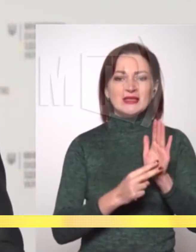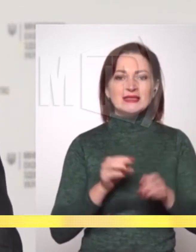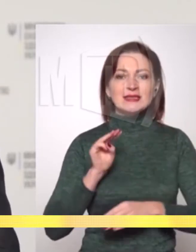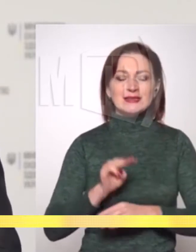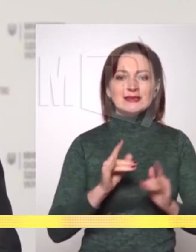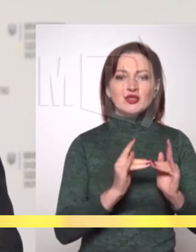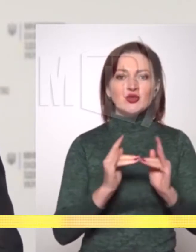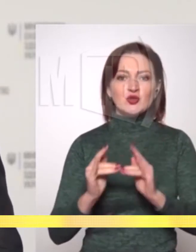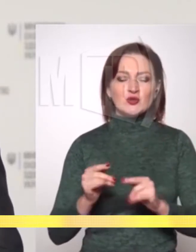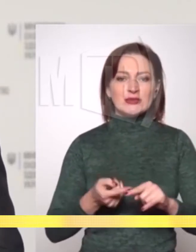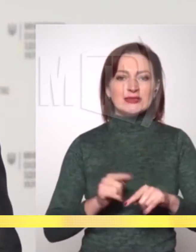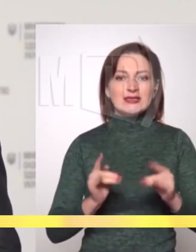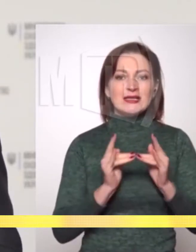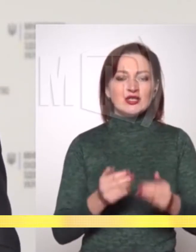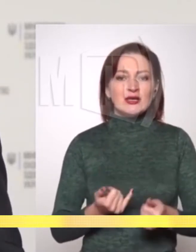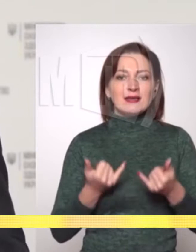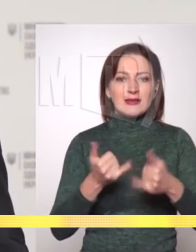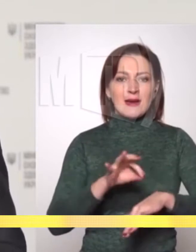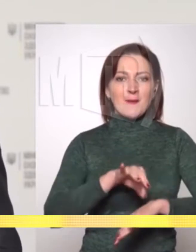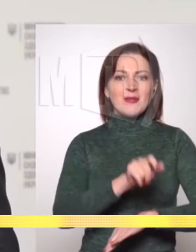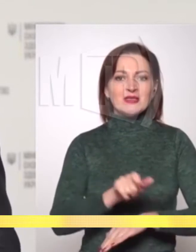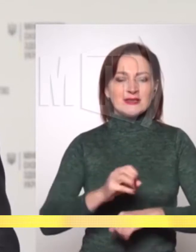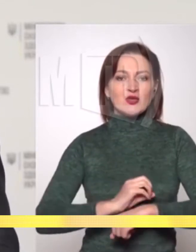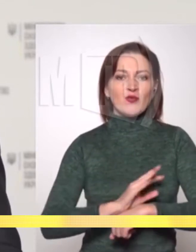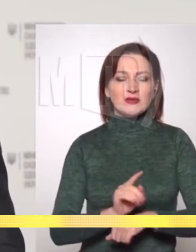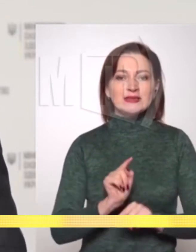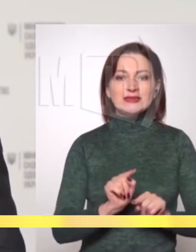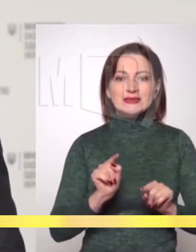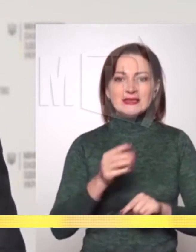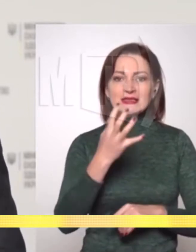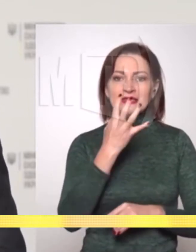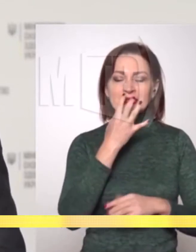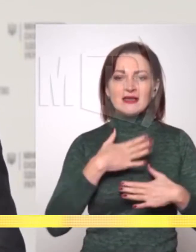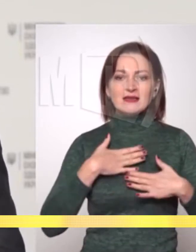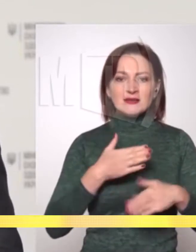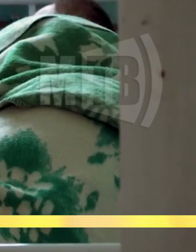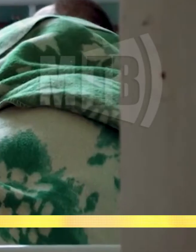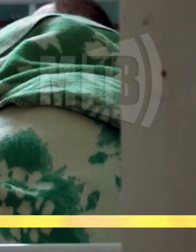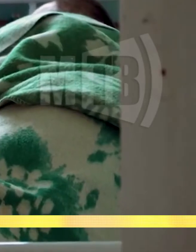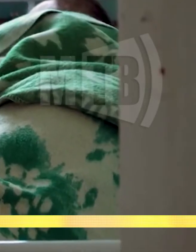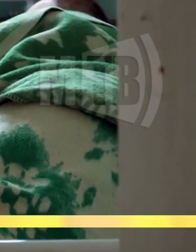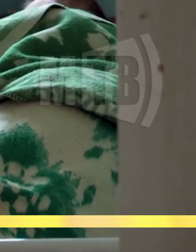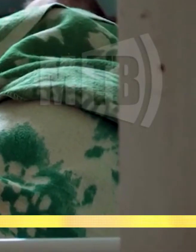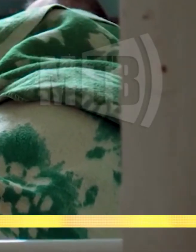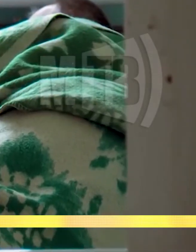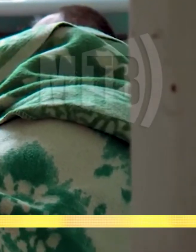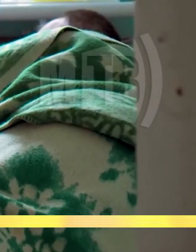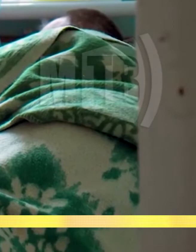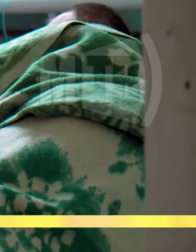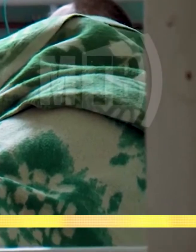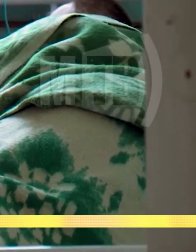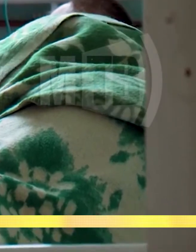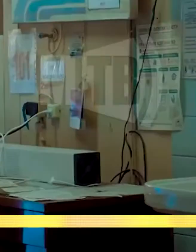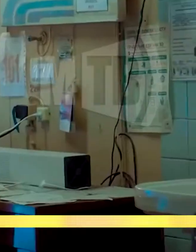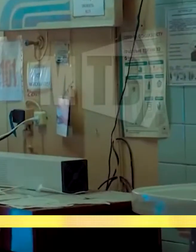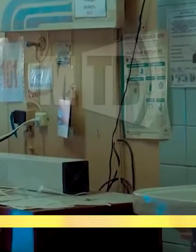для пацієнтів з COVID-19. Із них з киснем понад 66 тисяч. За словами пана Ляшка,